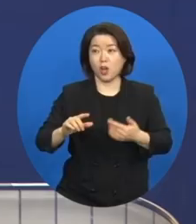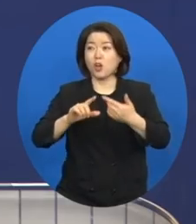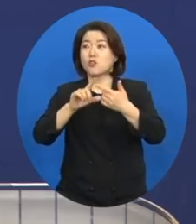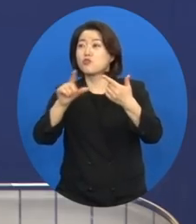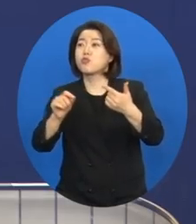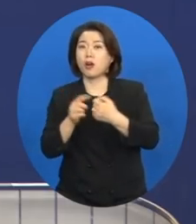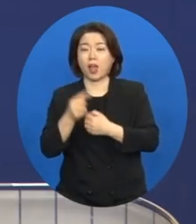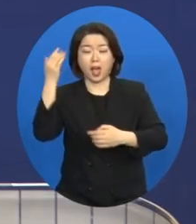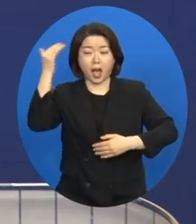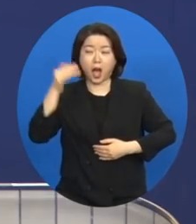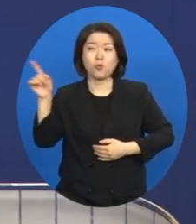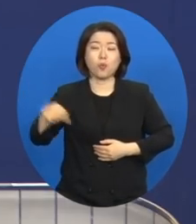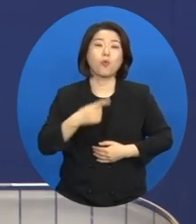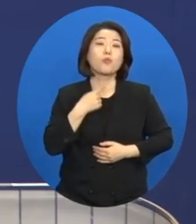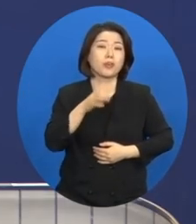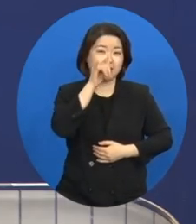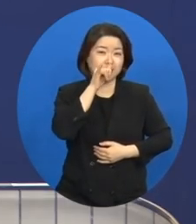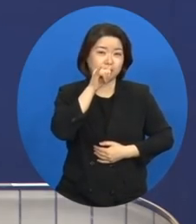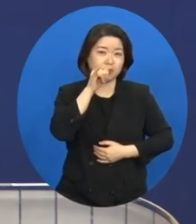그 청년 주례를 위해서.